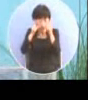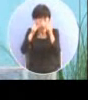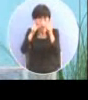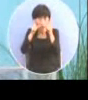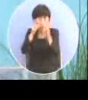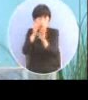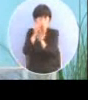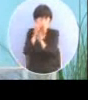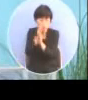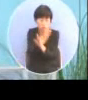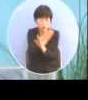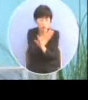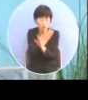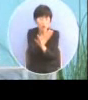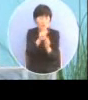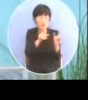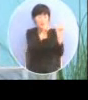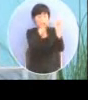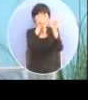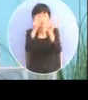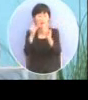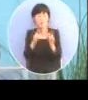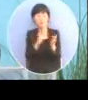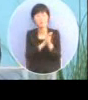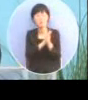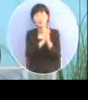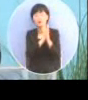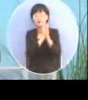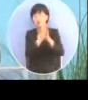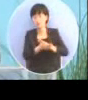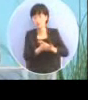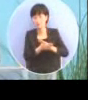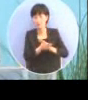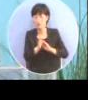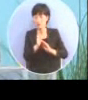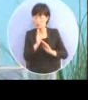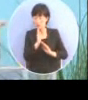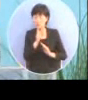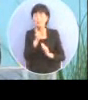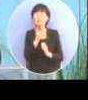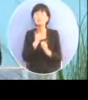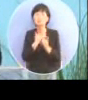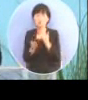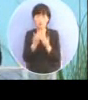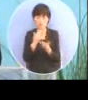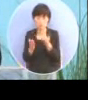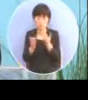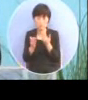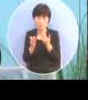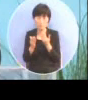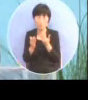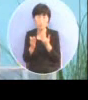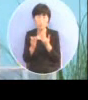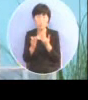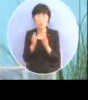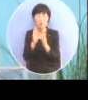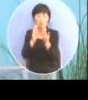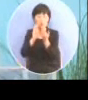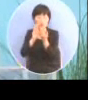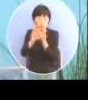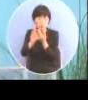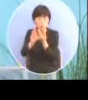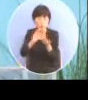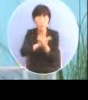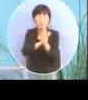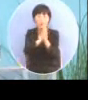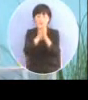Và đối với tôi, từ khi biết được cái điều này thì cuộc đời tôi cũng được thay đổi. Và thực sự tôi đã kinh nghiệm được điều này, thay đổi cuộc đời tôi rồi. Thay đổi như thế